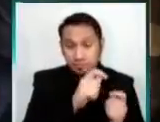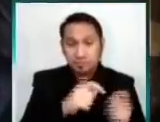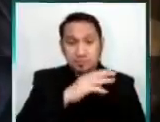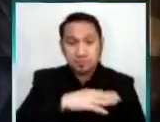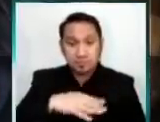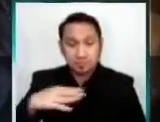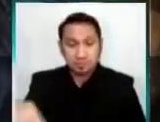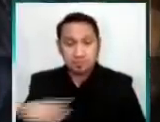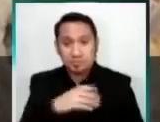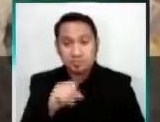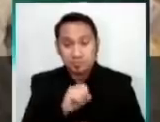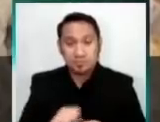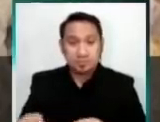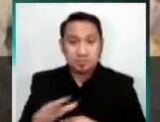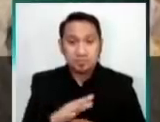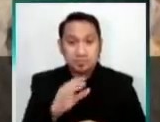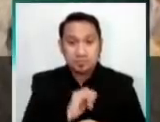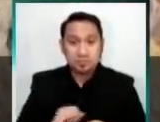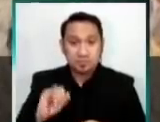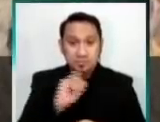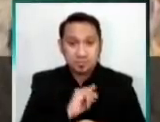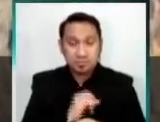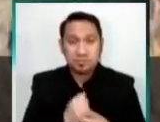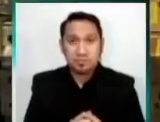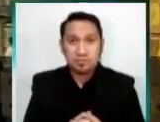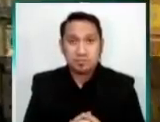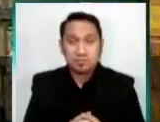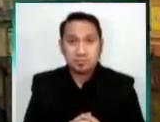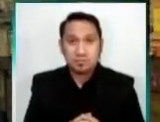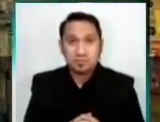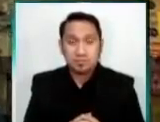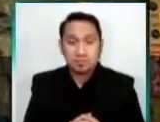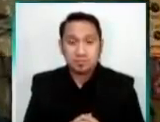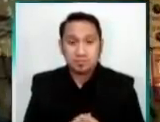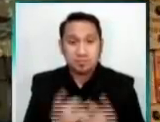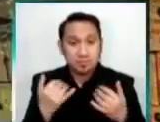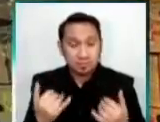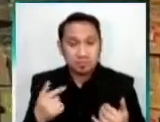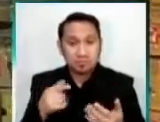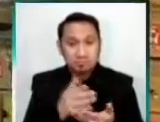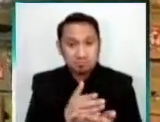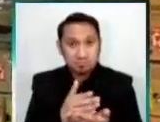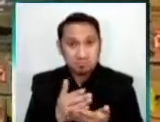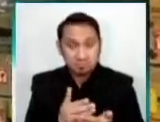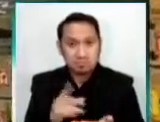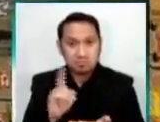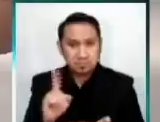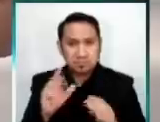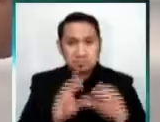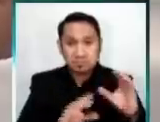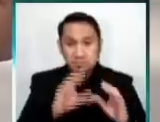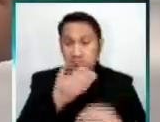Siargao Islands sa pamamagitan ng Bayanihan Pilipinas Donation Drive. Mamamahagi rin daw sila ng mga construction